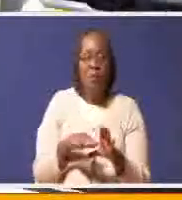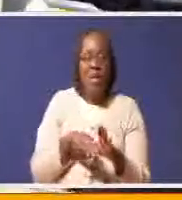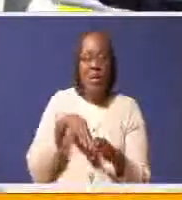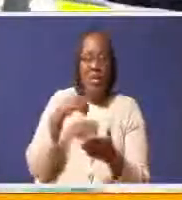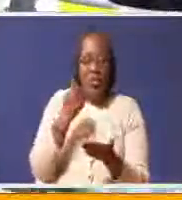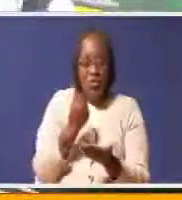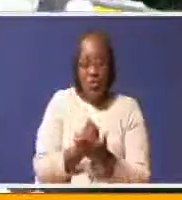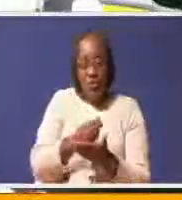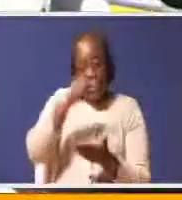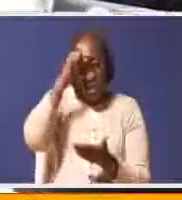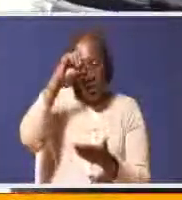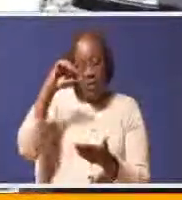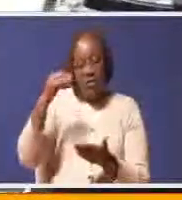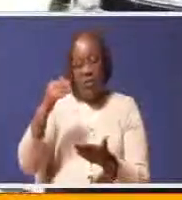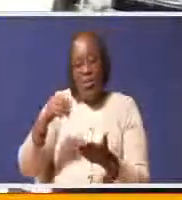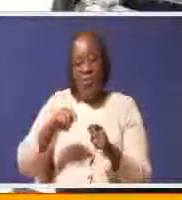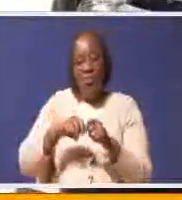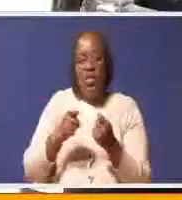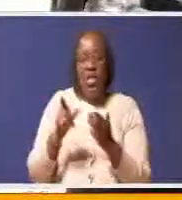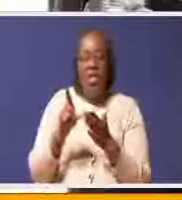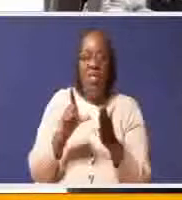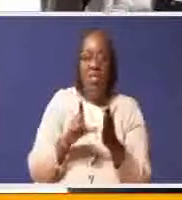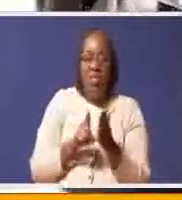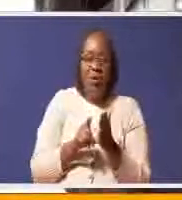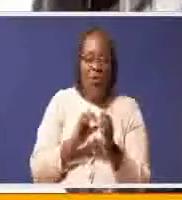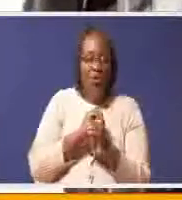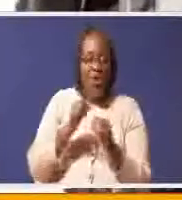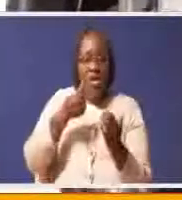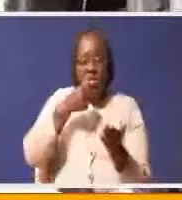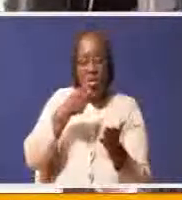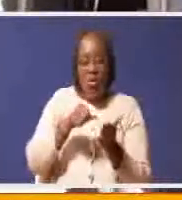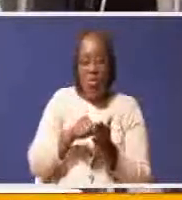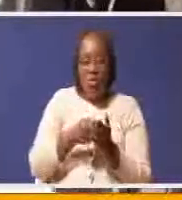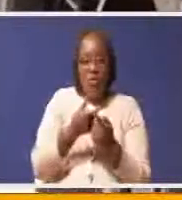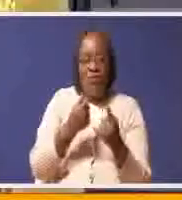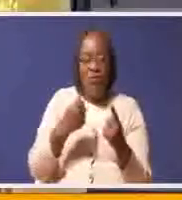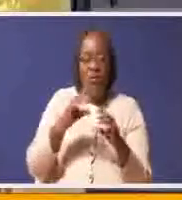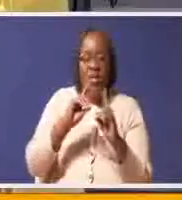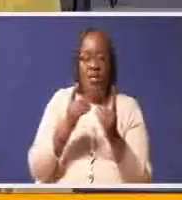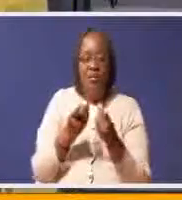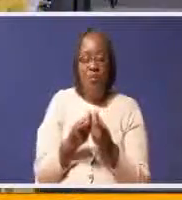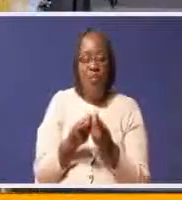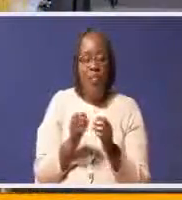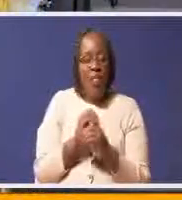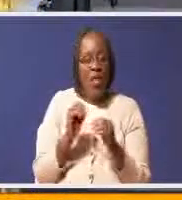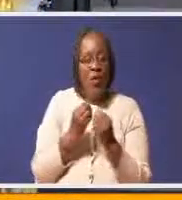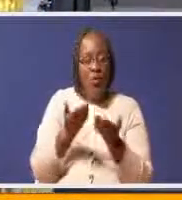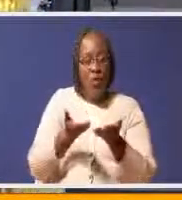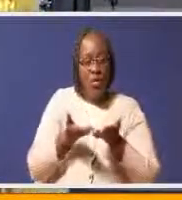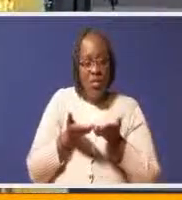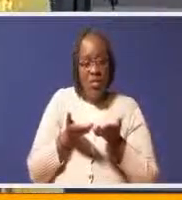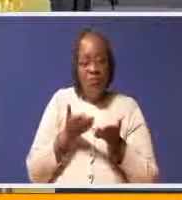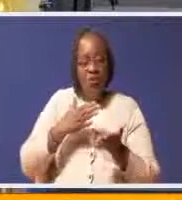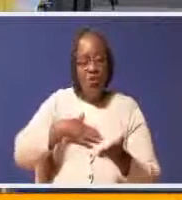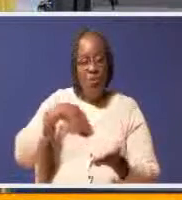ya county kiutati na wadho ala wikite mwankira nandi kutibaru gara mwkira umakiru angiruru na ntira jisi kana obisi ya kwa